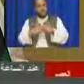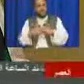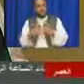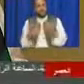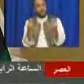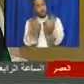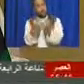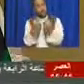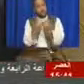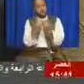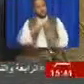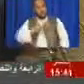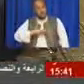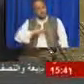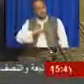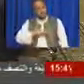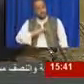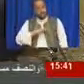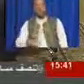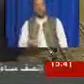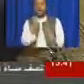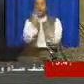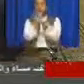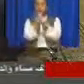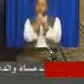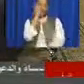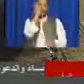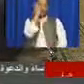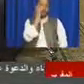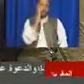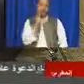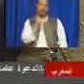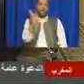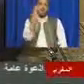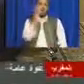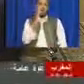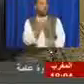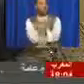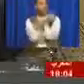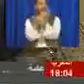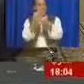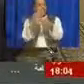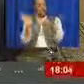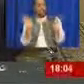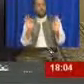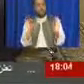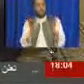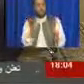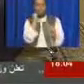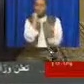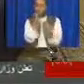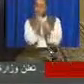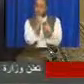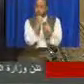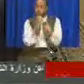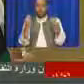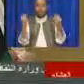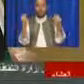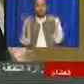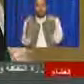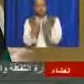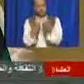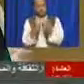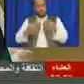والتنازل كما ذكرت بدايه حديثك يخدم البلد ككل الشعب ككل وكذلك يفوت فرصه على